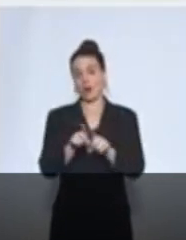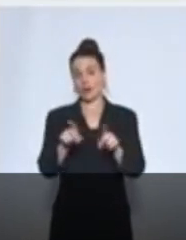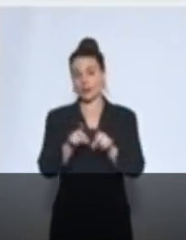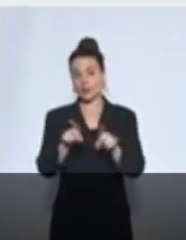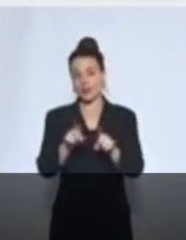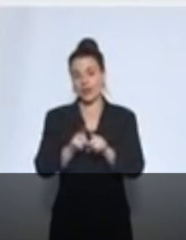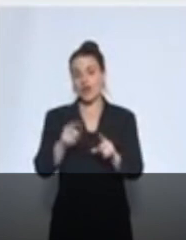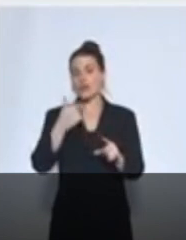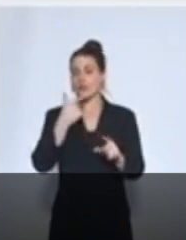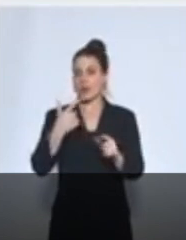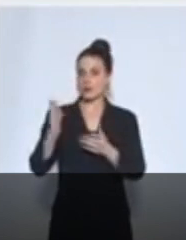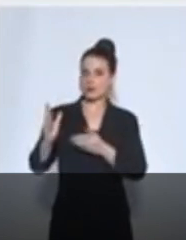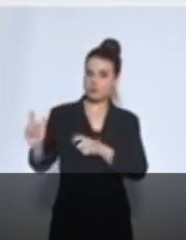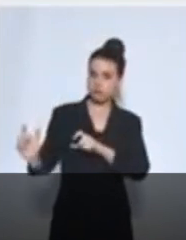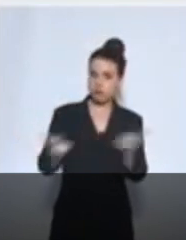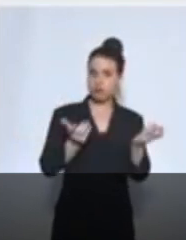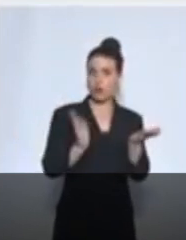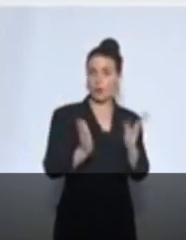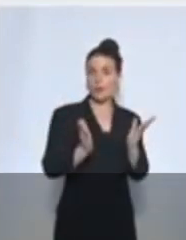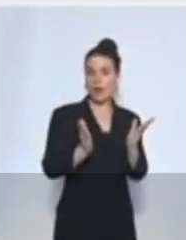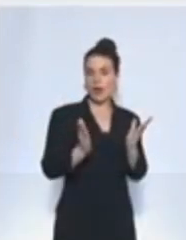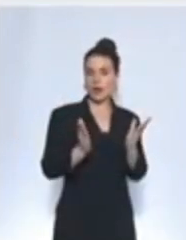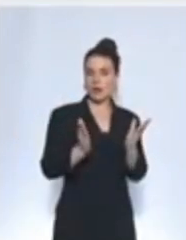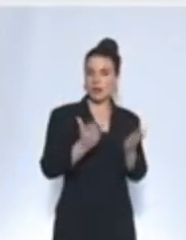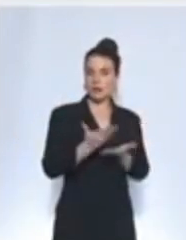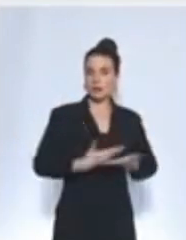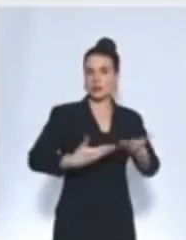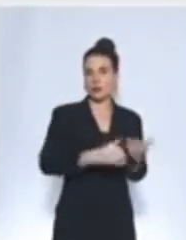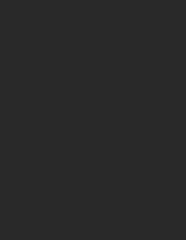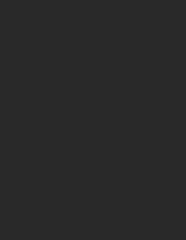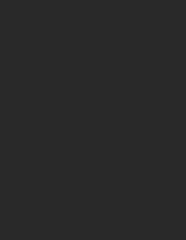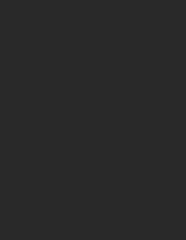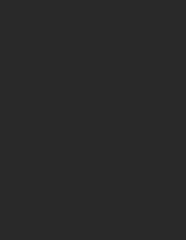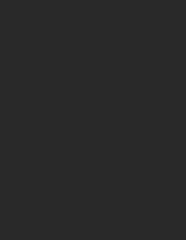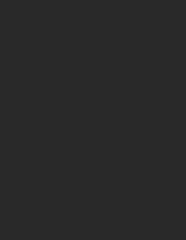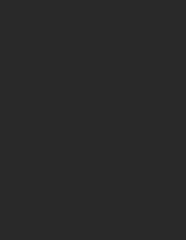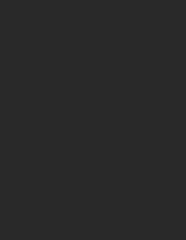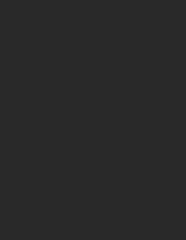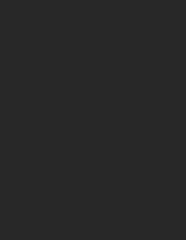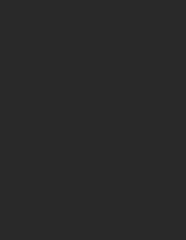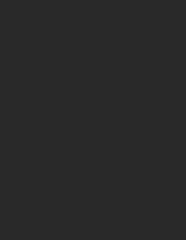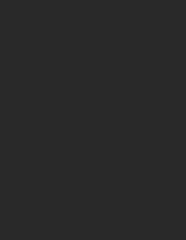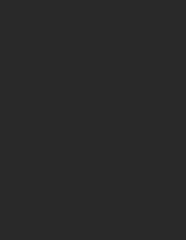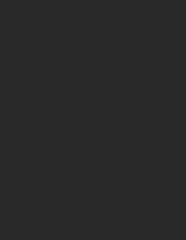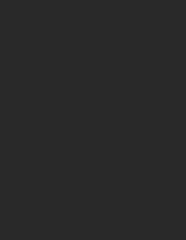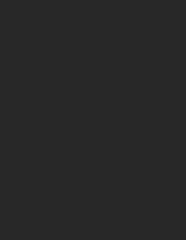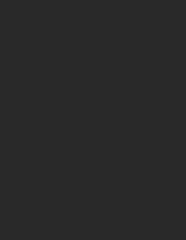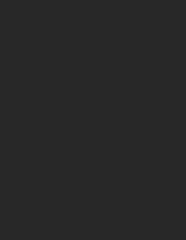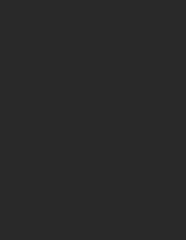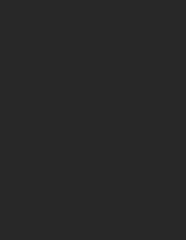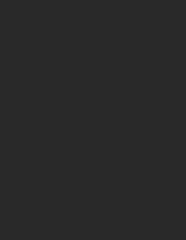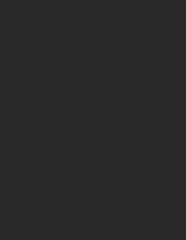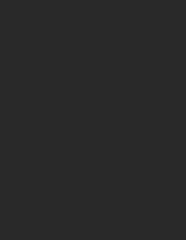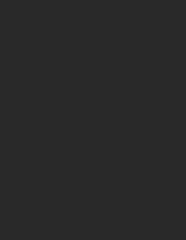des formes graves par rapport à une personne non vacciné. Bon, ça c'est incroyable, il est encore dessus, je sais pas